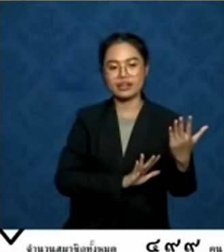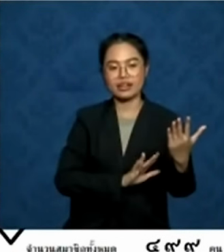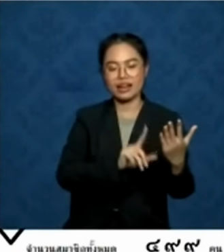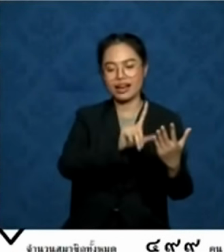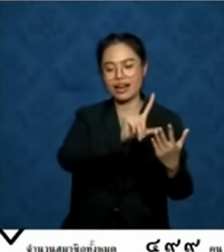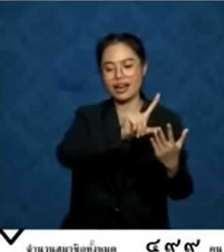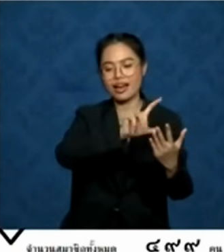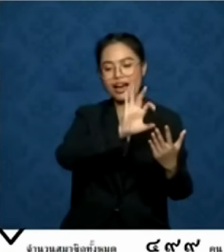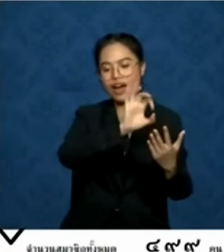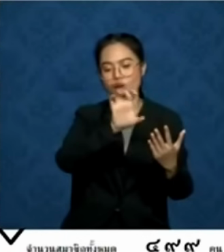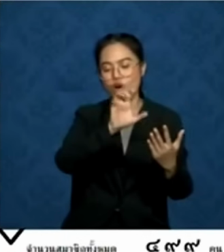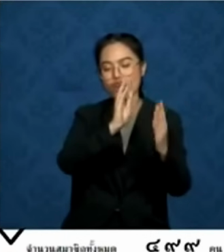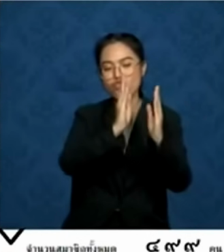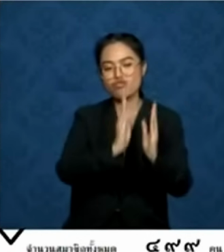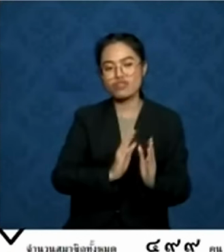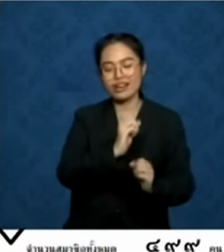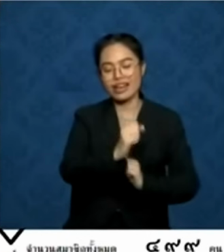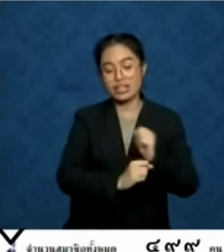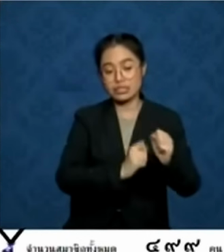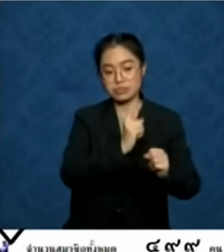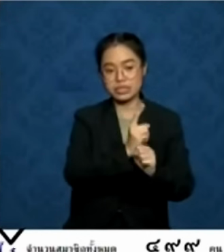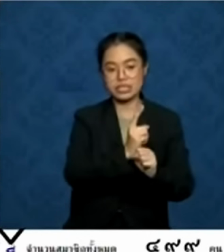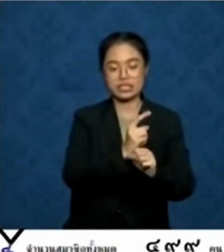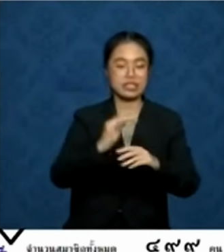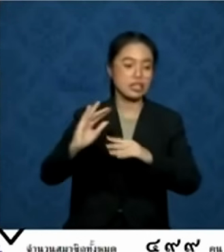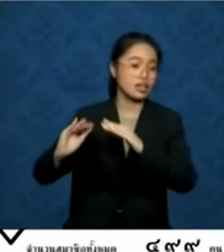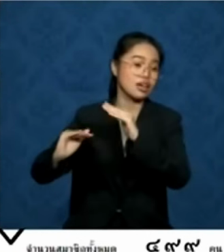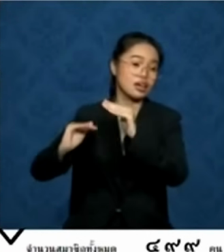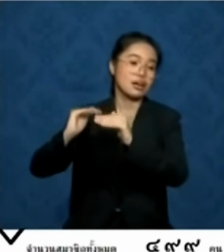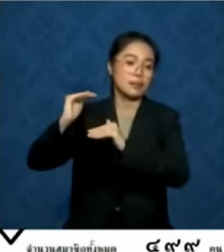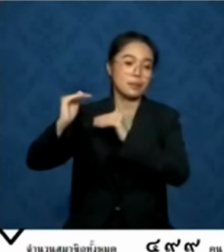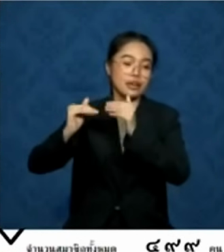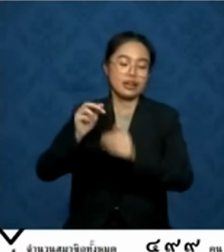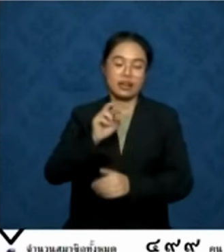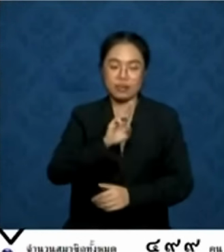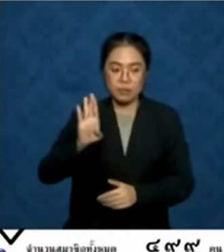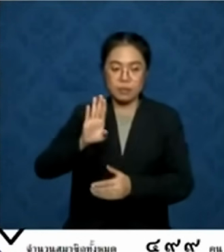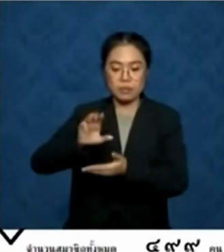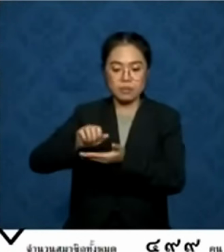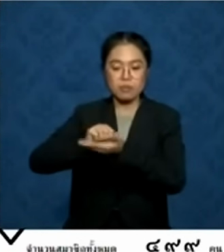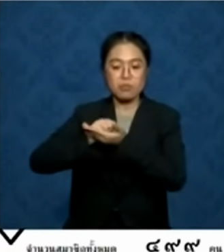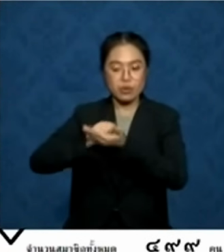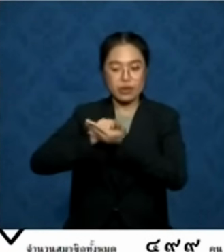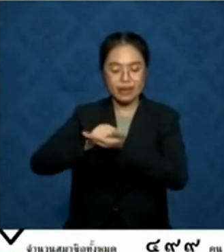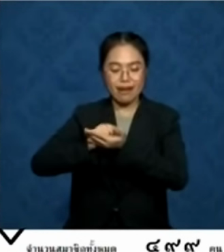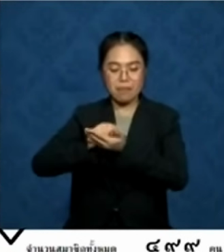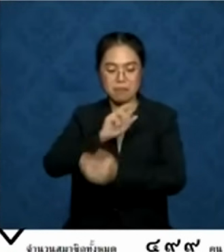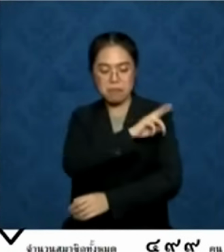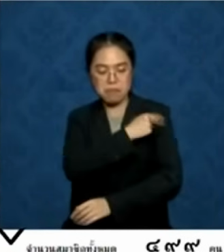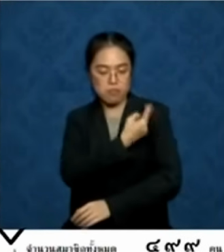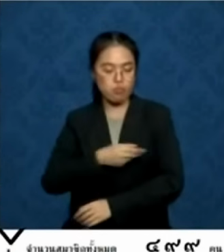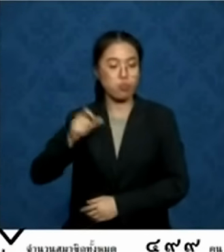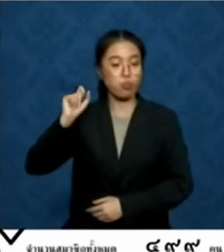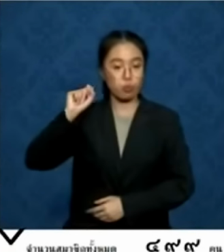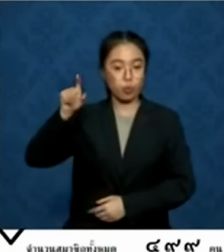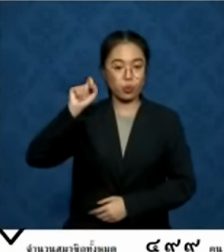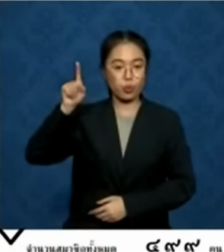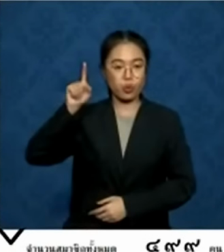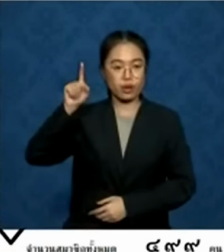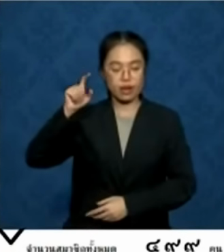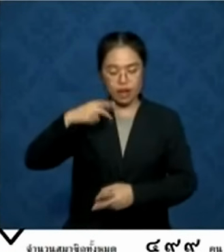คนต่อปีพัฒนาระบบบริการการแพทย์ฉุกเฉินครบวงจรและระบบการส่ง